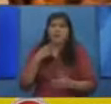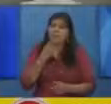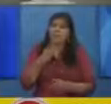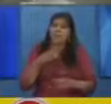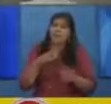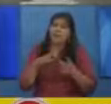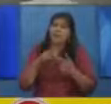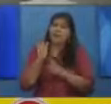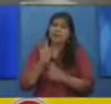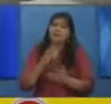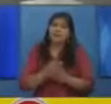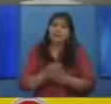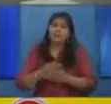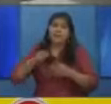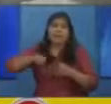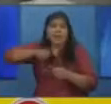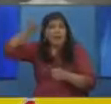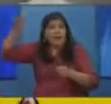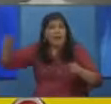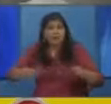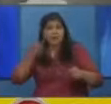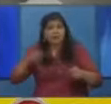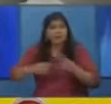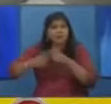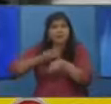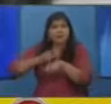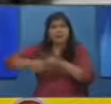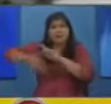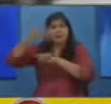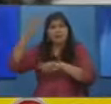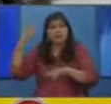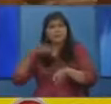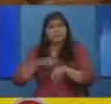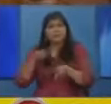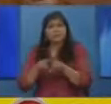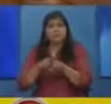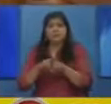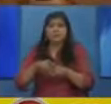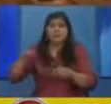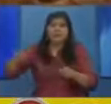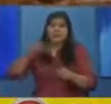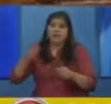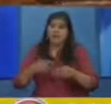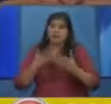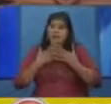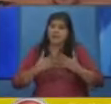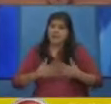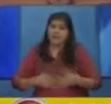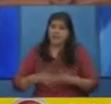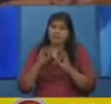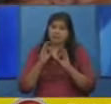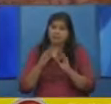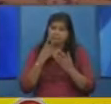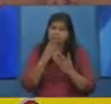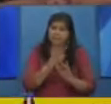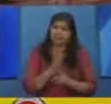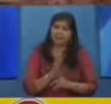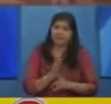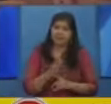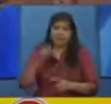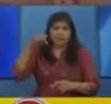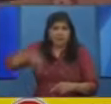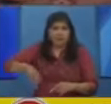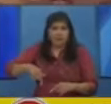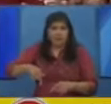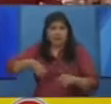है खादी का। लंबे समय तक खादी सादगी की पहचान रही है, लेकिन हमारी